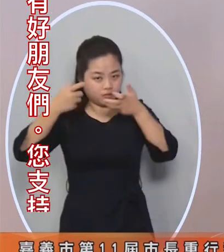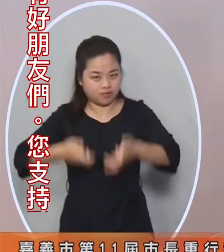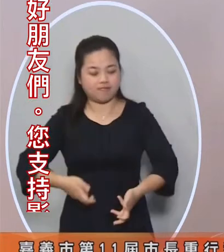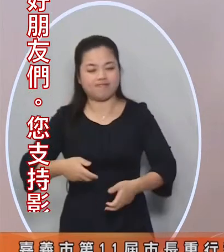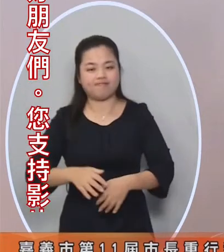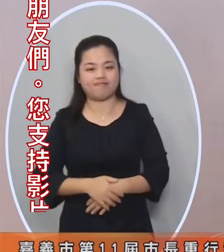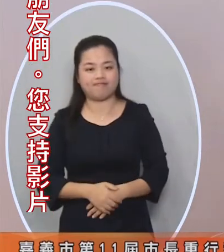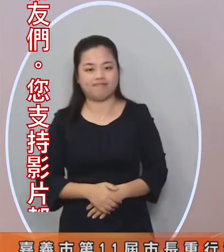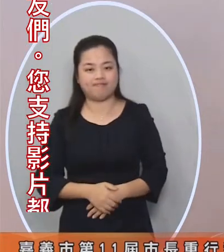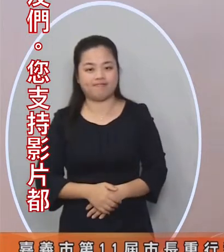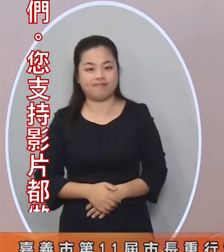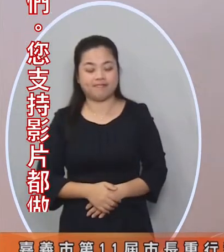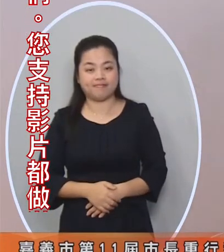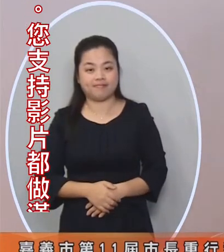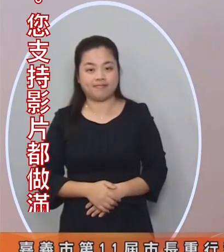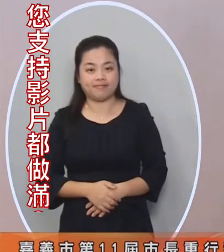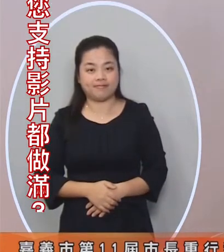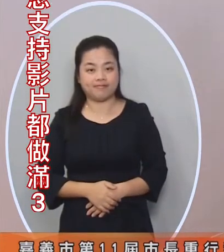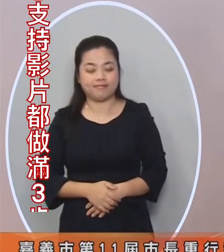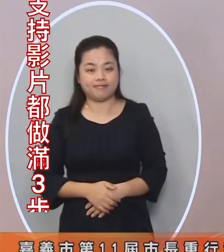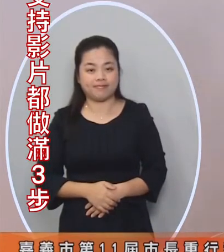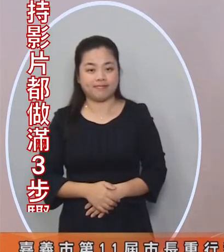要的任务。